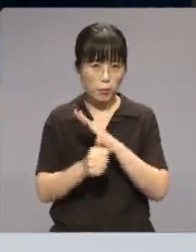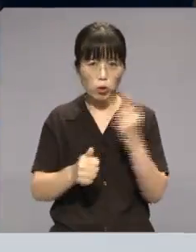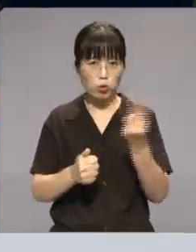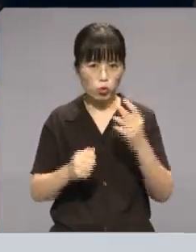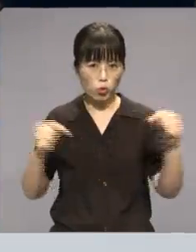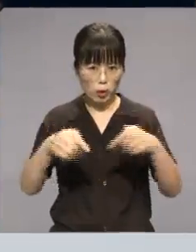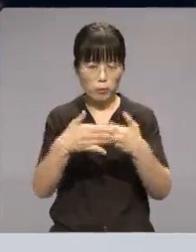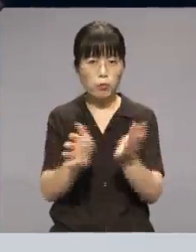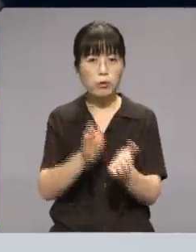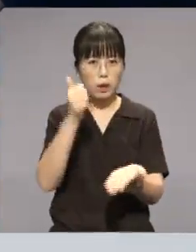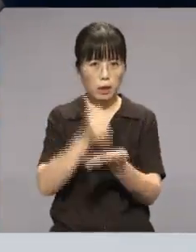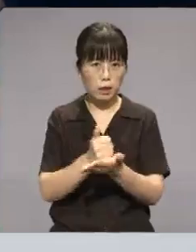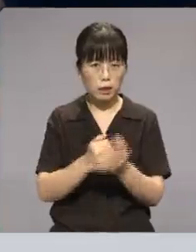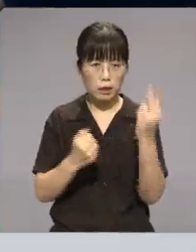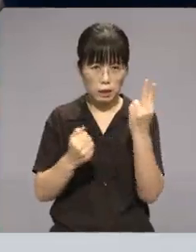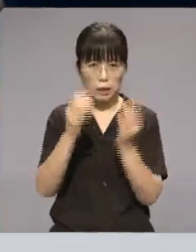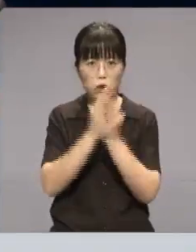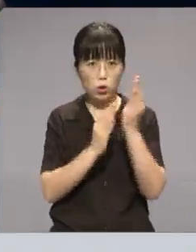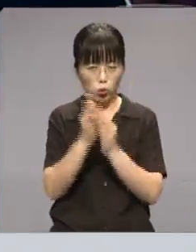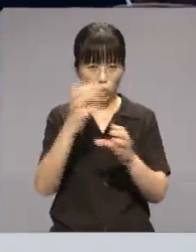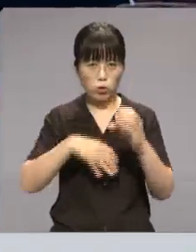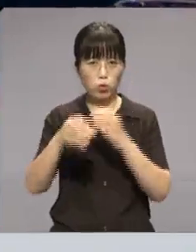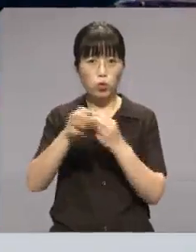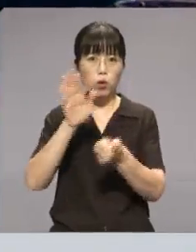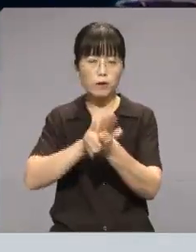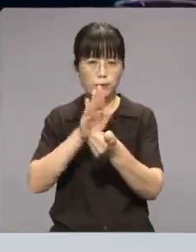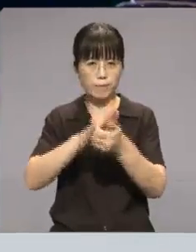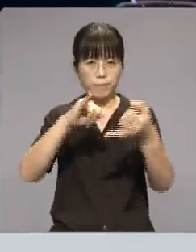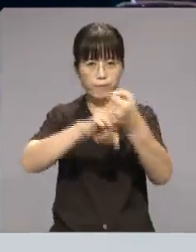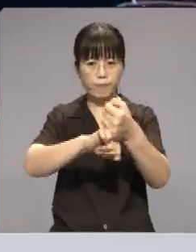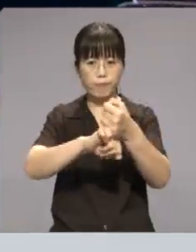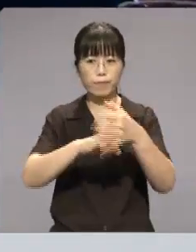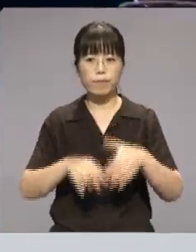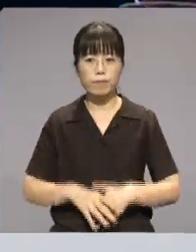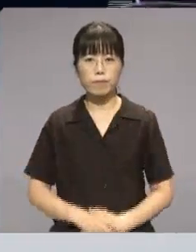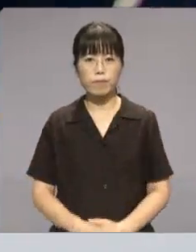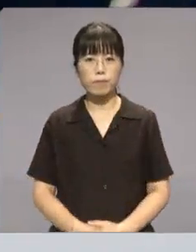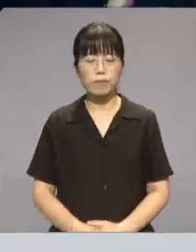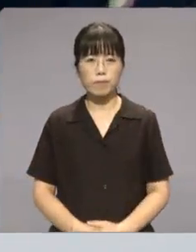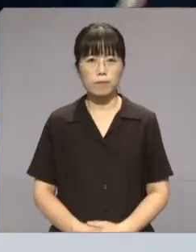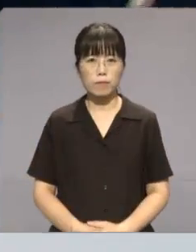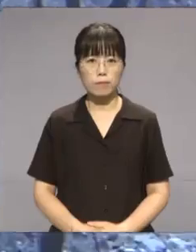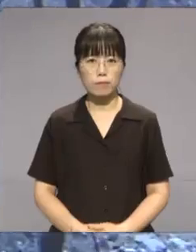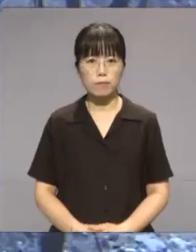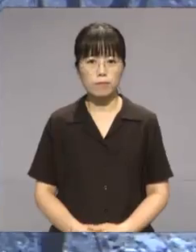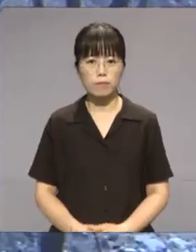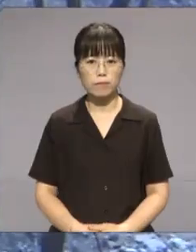양국 외무장관은 2조 원 규모의 추가 지원도 약속했습니다. 이윤택 기자입니다.